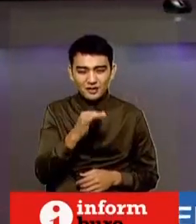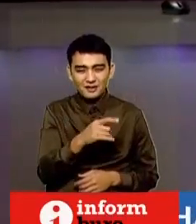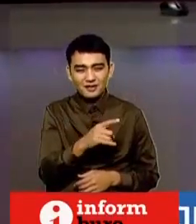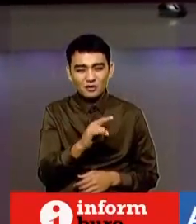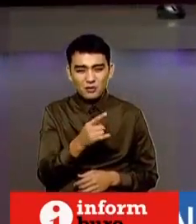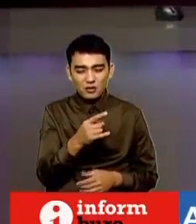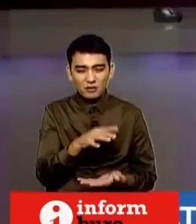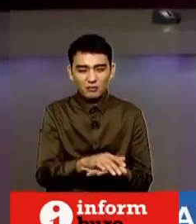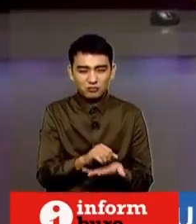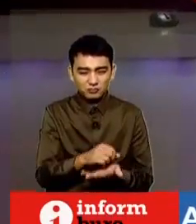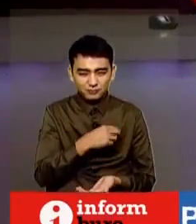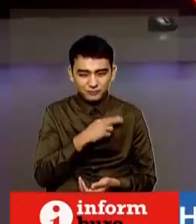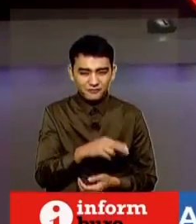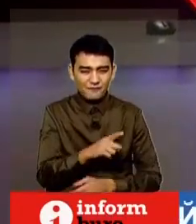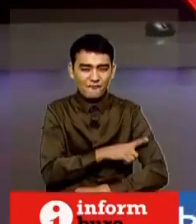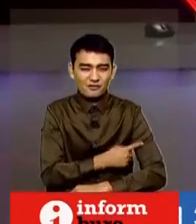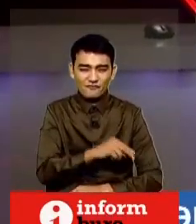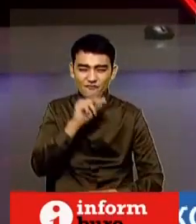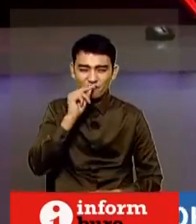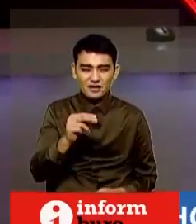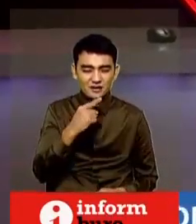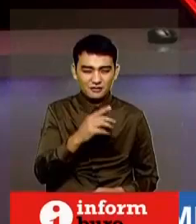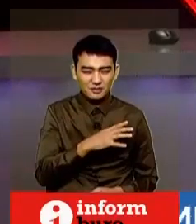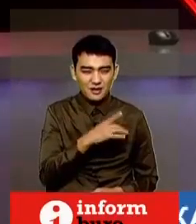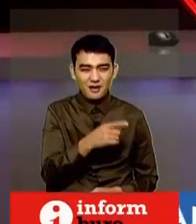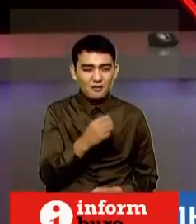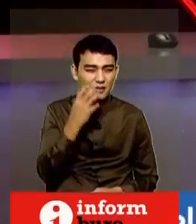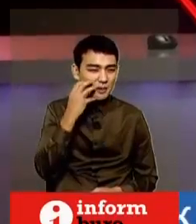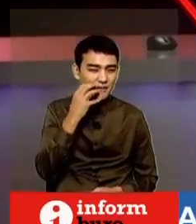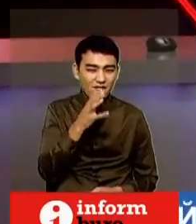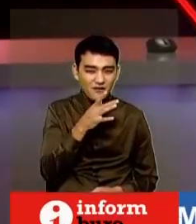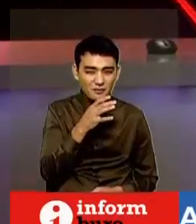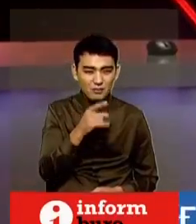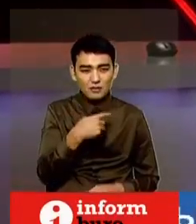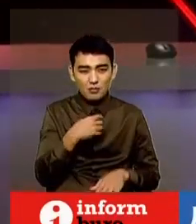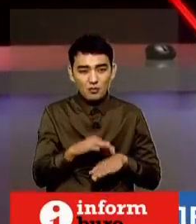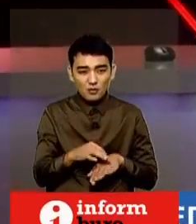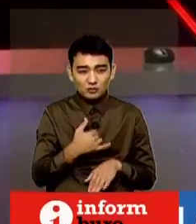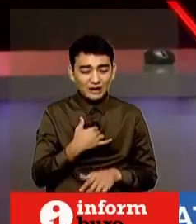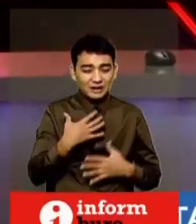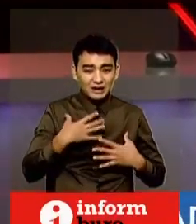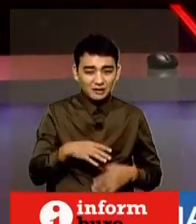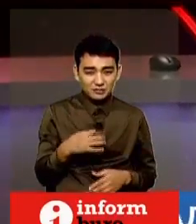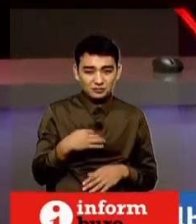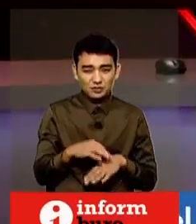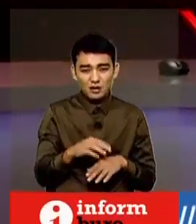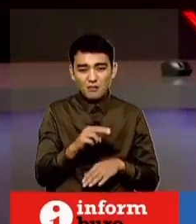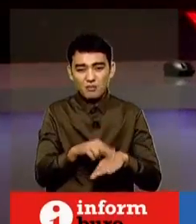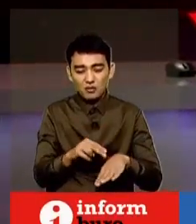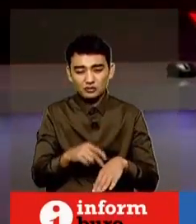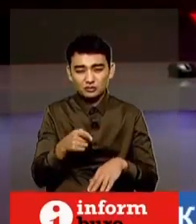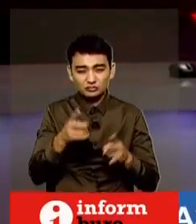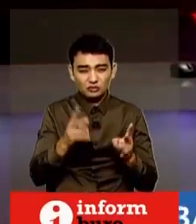медицина мамандарының салғырттығы себеп деп отыр. Өйткені жүктілік кезінде оның еш жері ауырмапты. Қазір полиция қайғылы оқиғаға